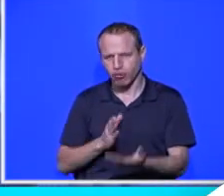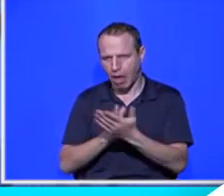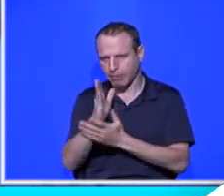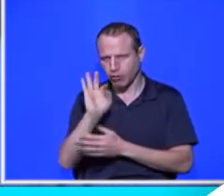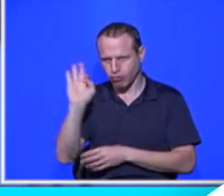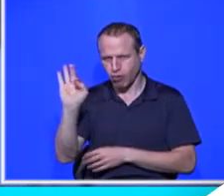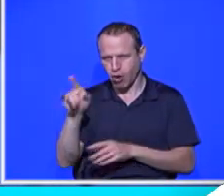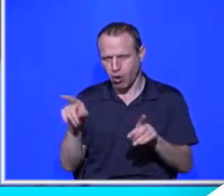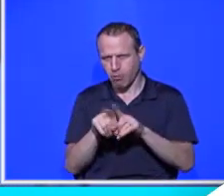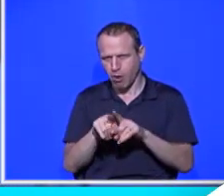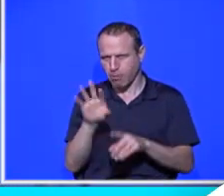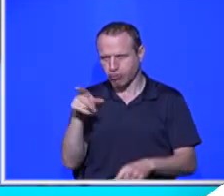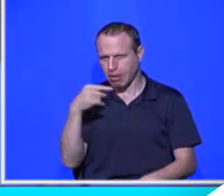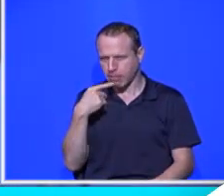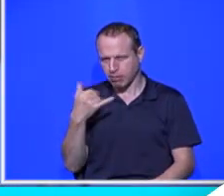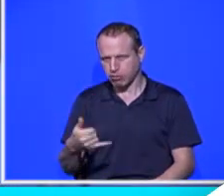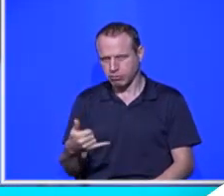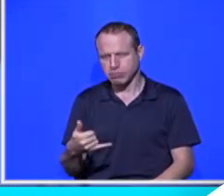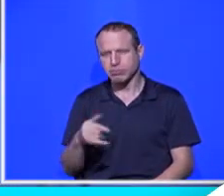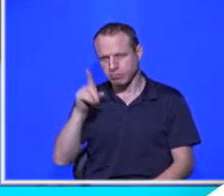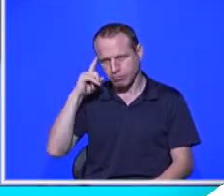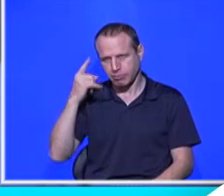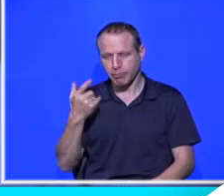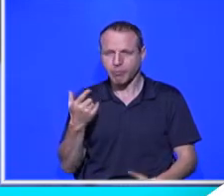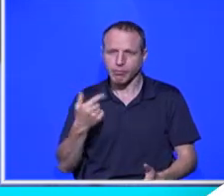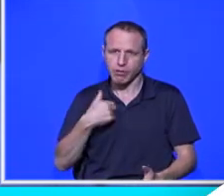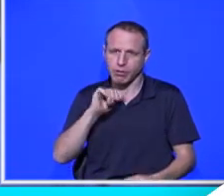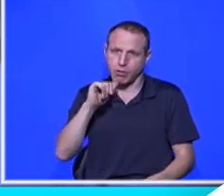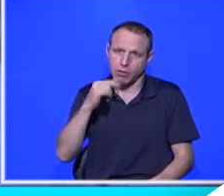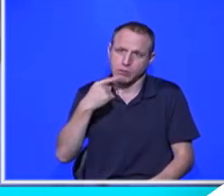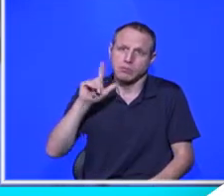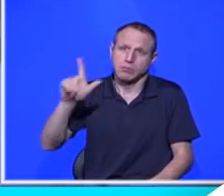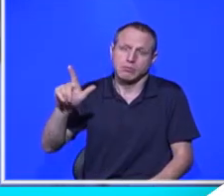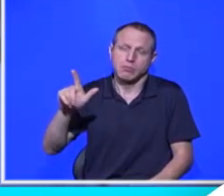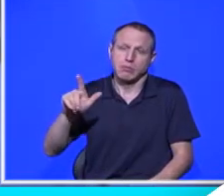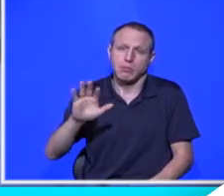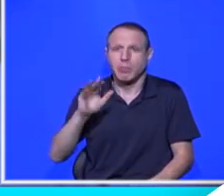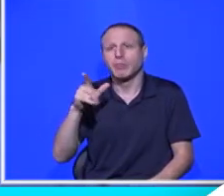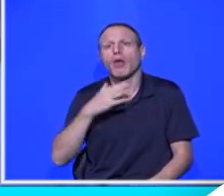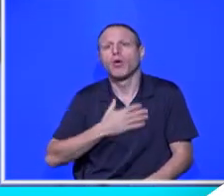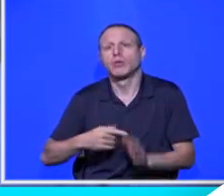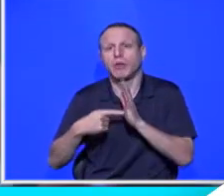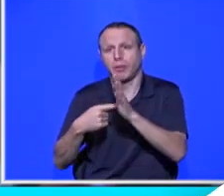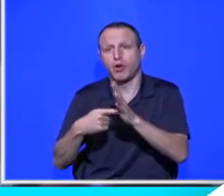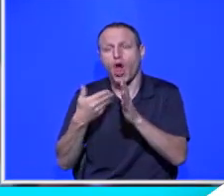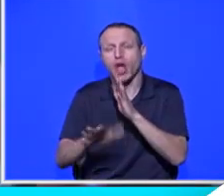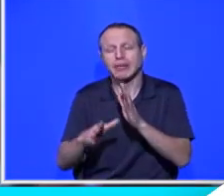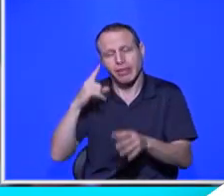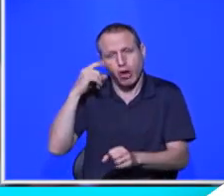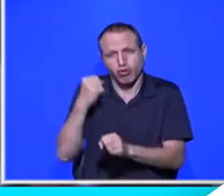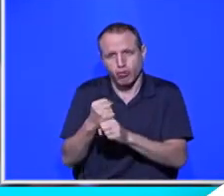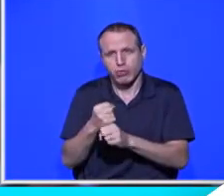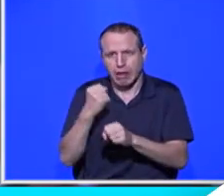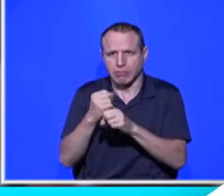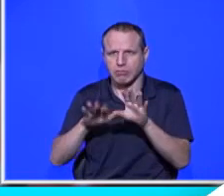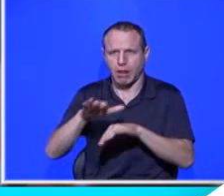זה כמו מה שאתה אמרת כרגע, אתה יודע, אני לא רוצה להגיד לך שכל אם אתה רוצה להראות חוסר נחישות, תעשה את הצעד